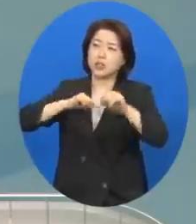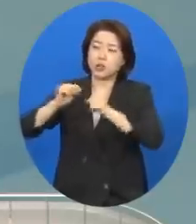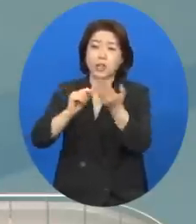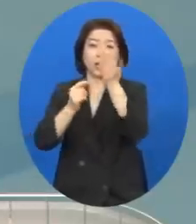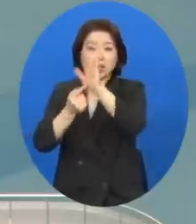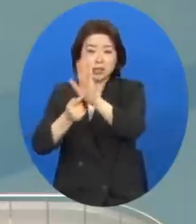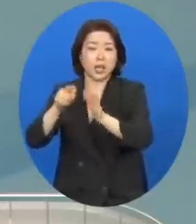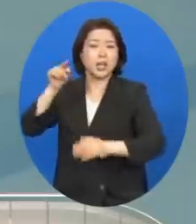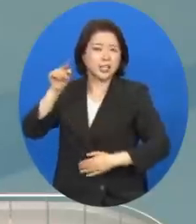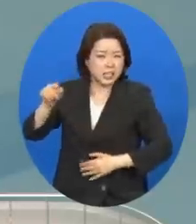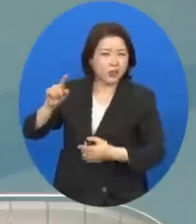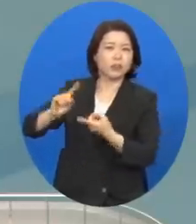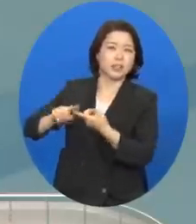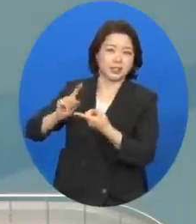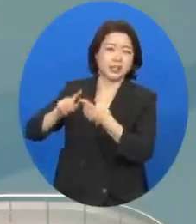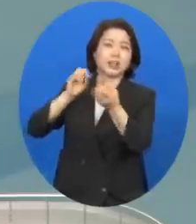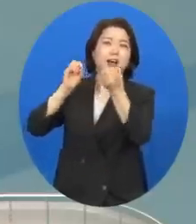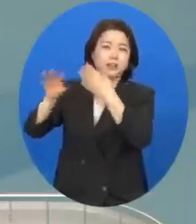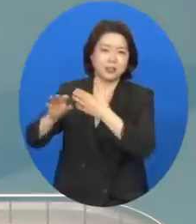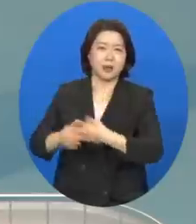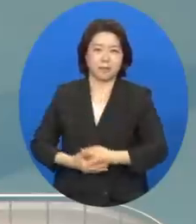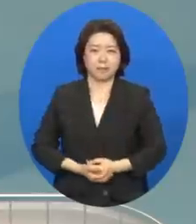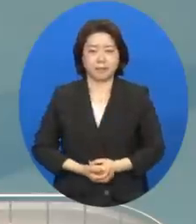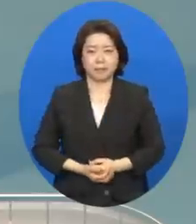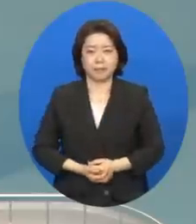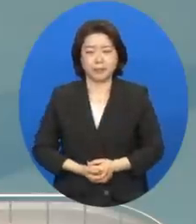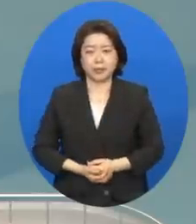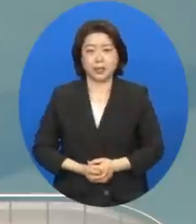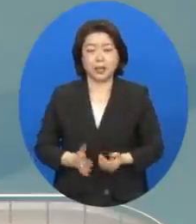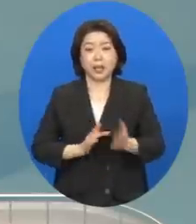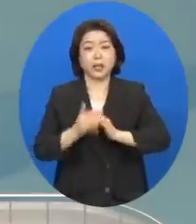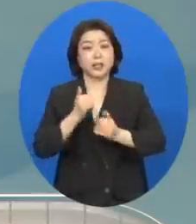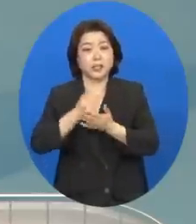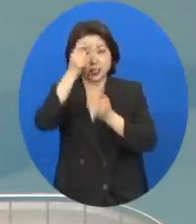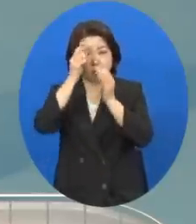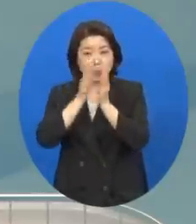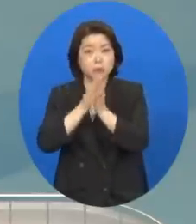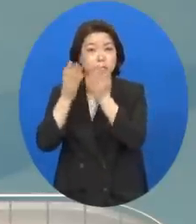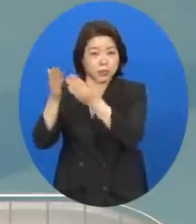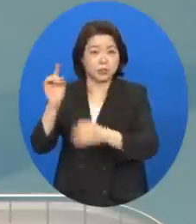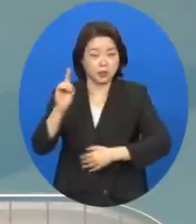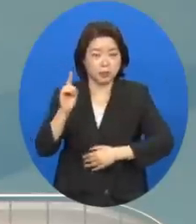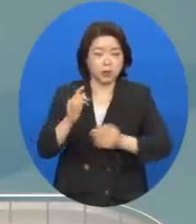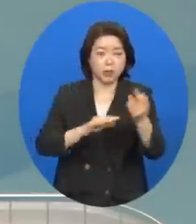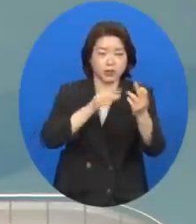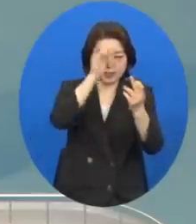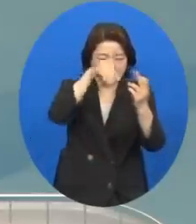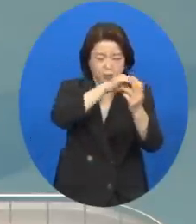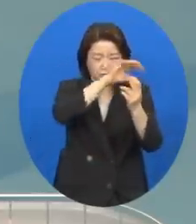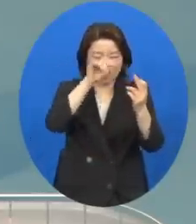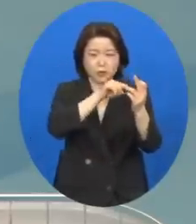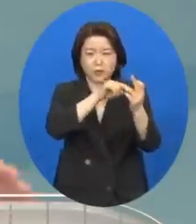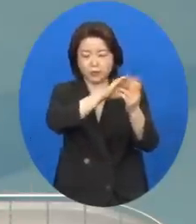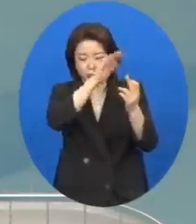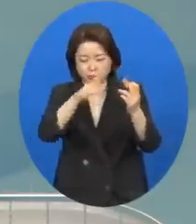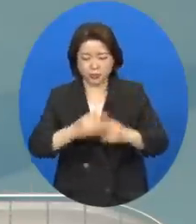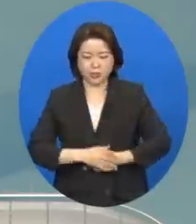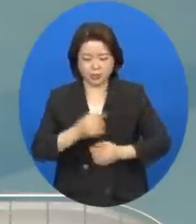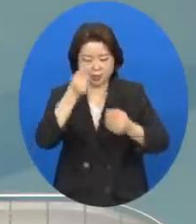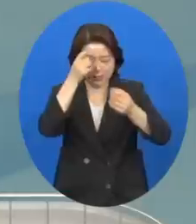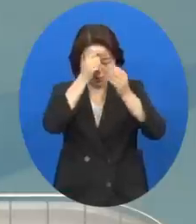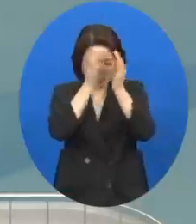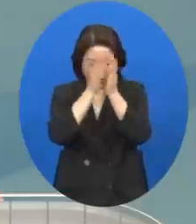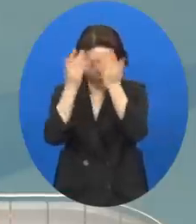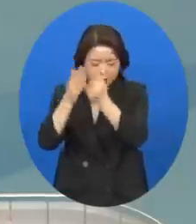기도 응답이에요. 예수님께서 기도하셨죠. 겟세마네 동산에서 얼마나 기도하셨어요.